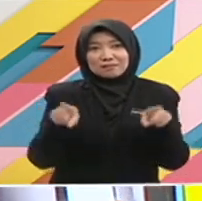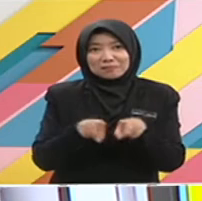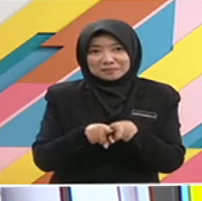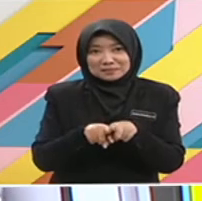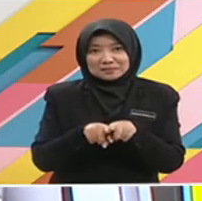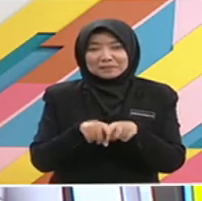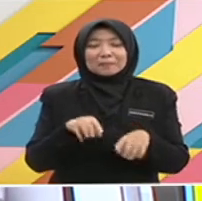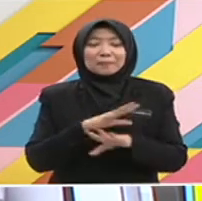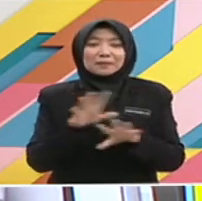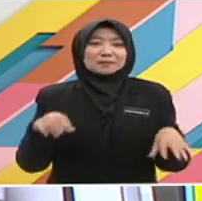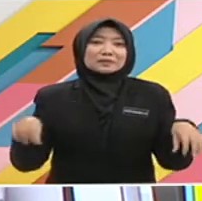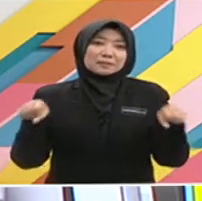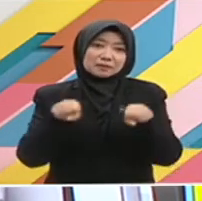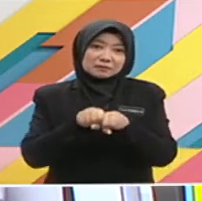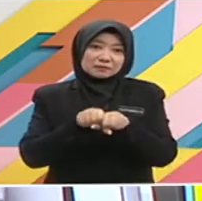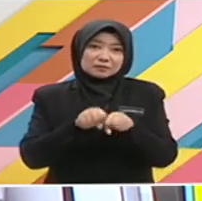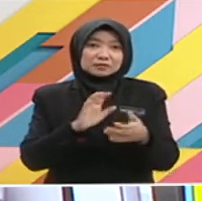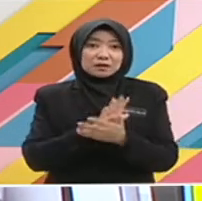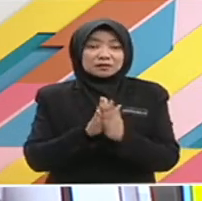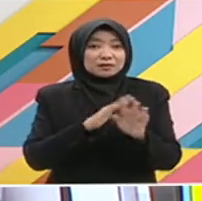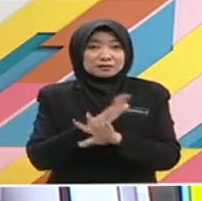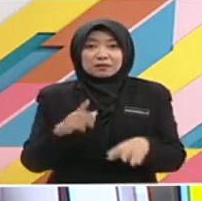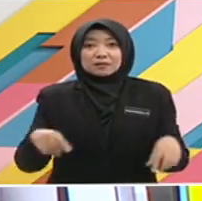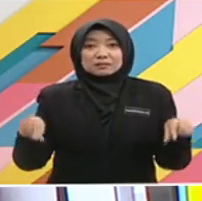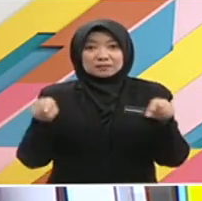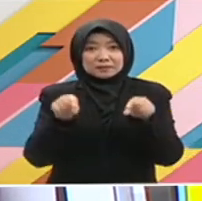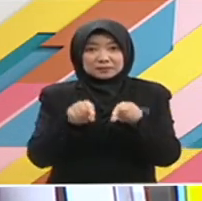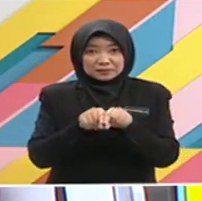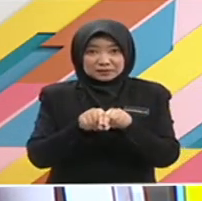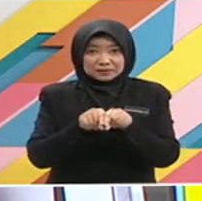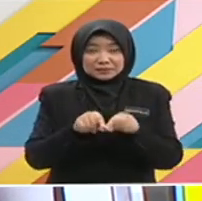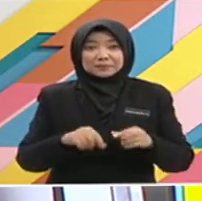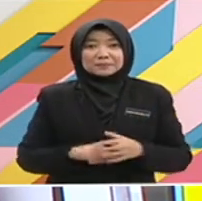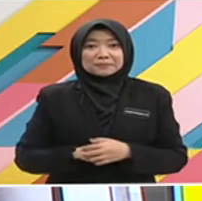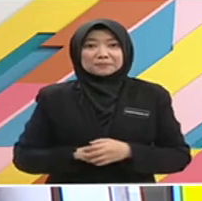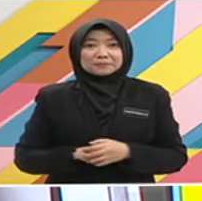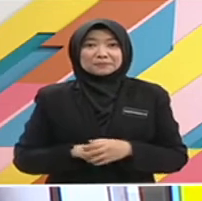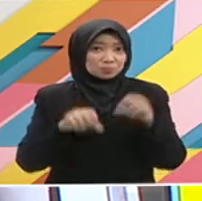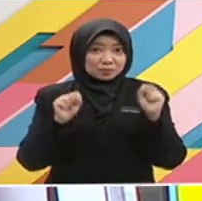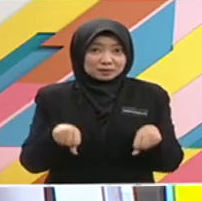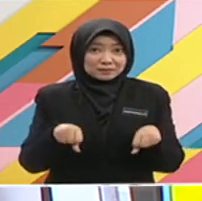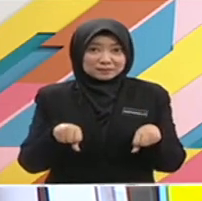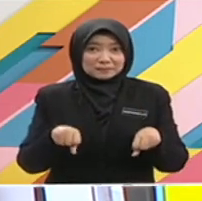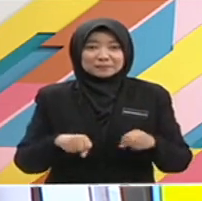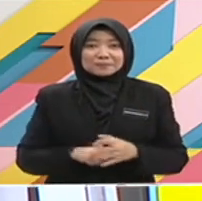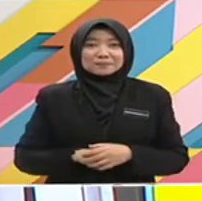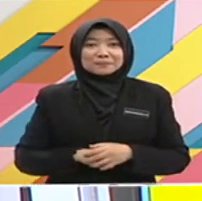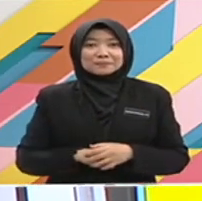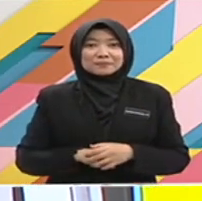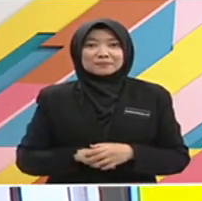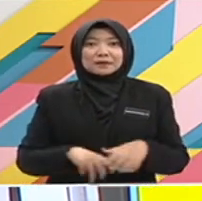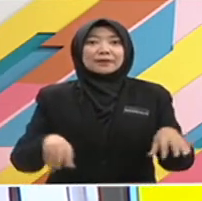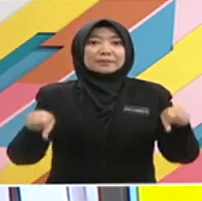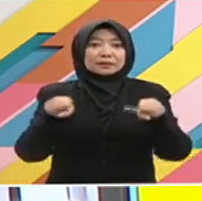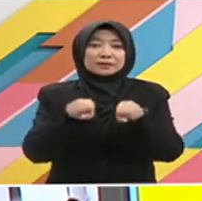simetri. Ya, jadi ini adalah imbangan tidak simetri. Okey, boleh? Kalau yang ini simetri. Ya. Yeah.